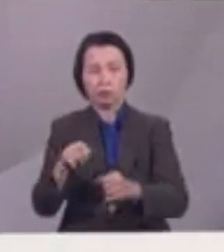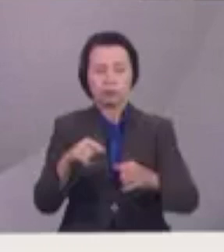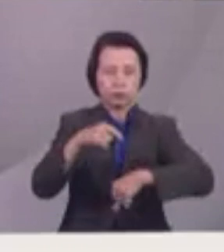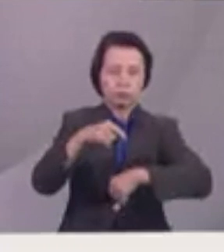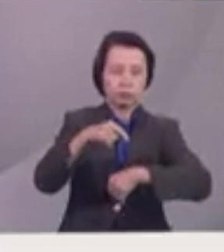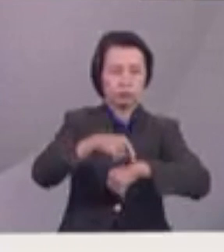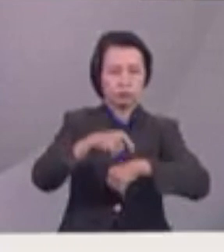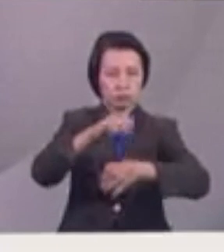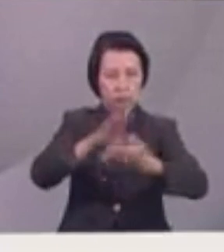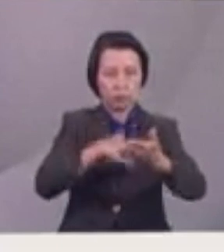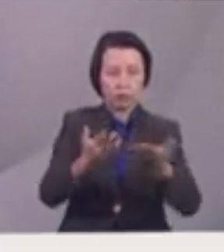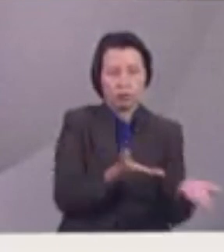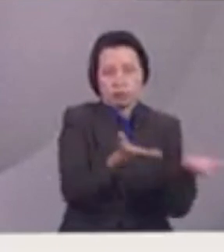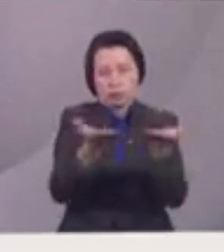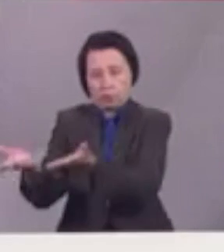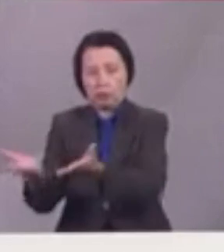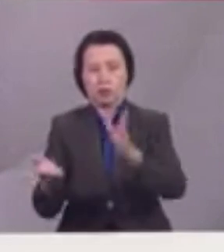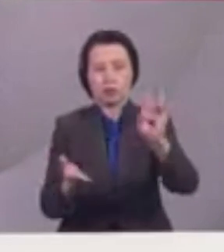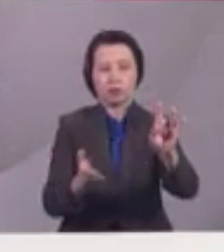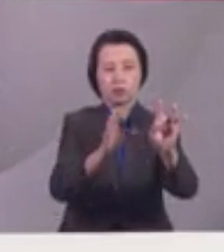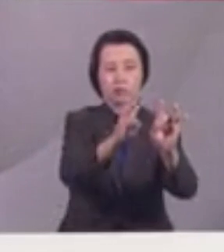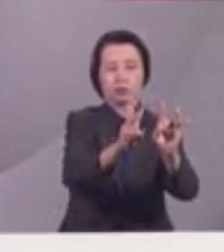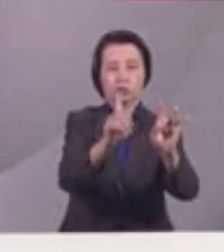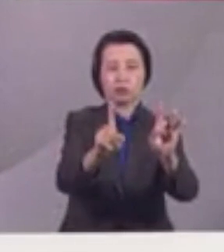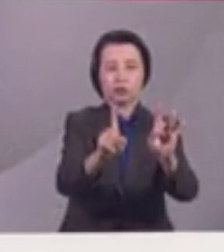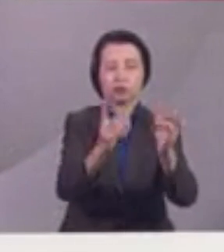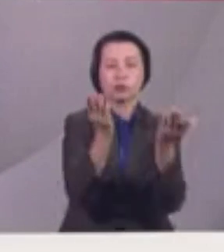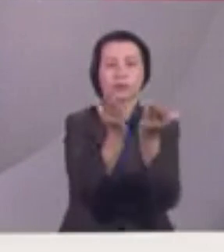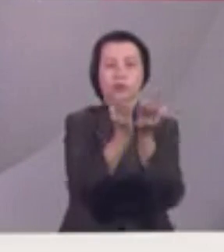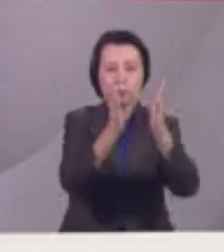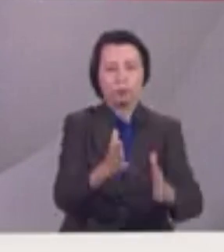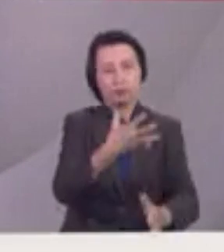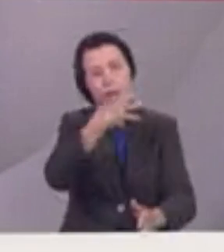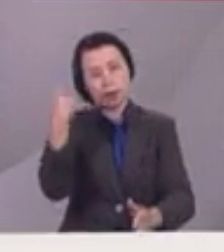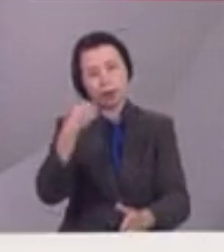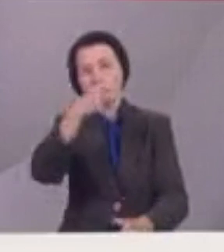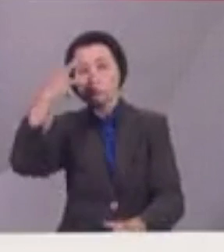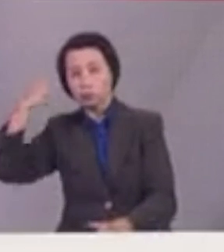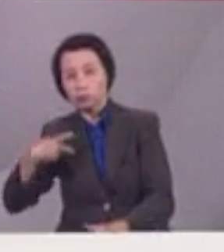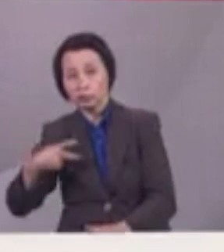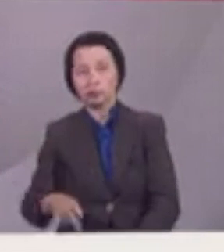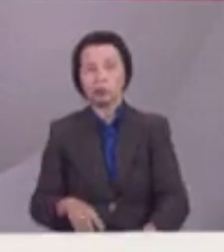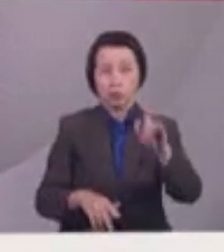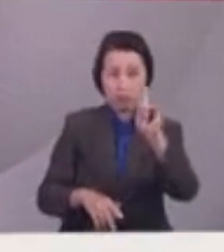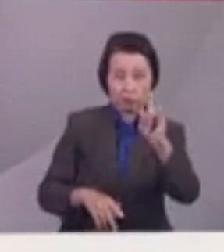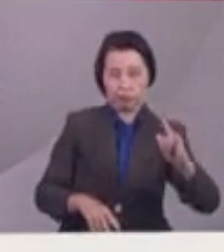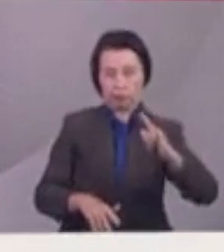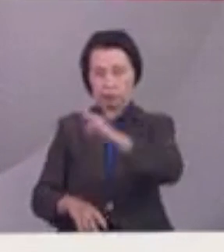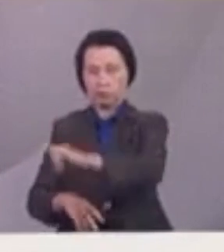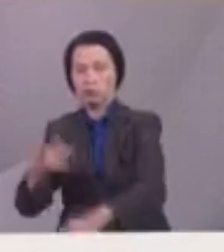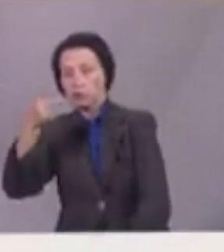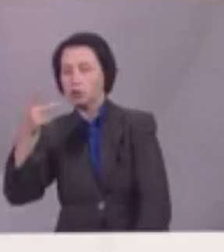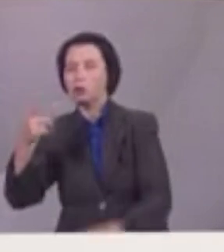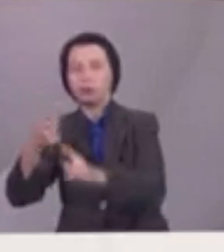yang dijadualkan untuk membawa 861 pelajar pulang. Satu penerbangan dari Kuching ke